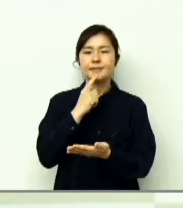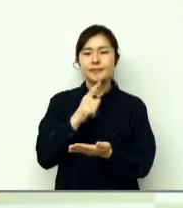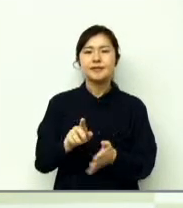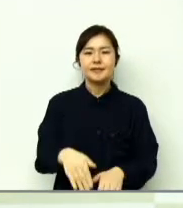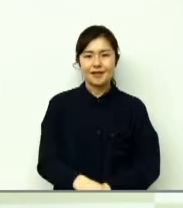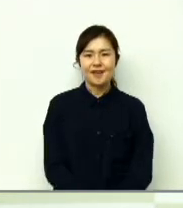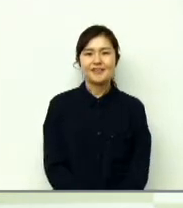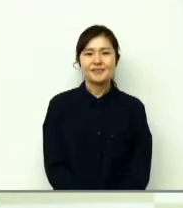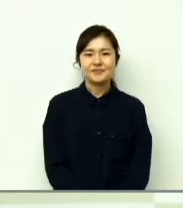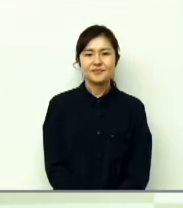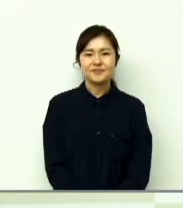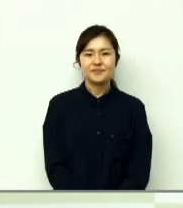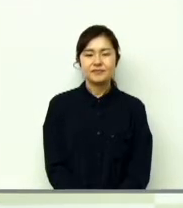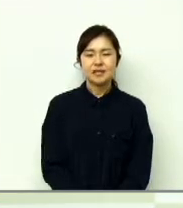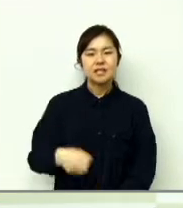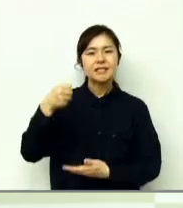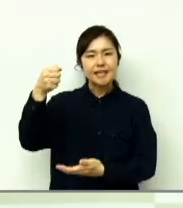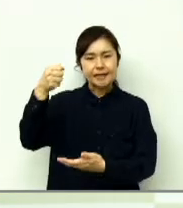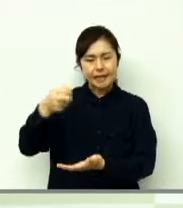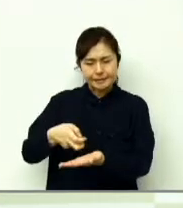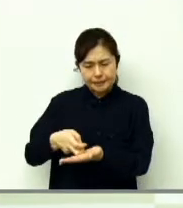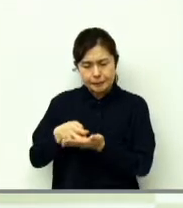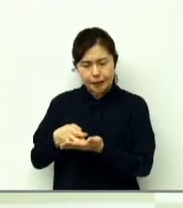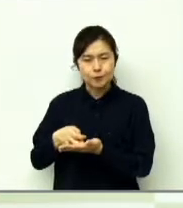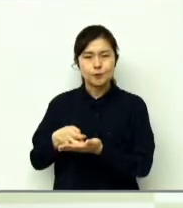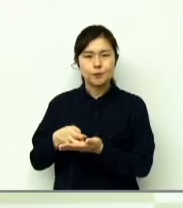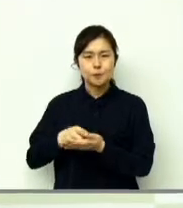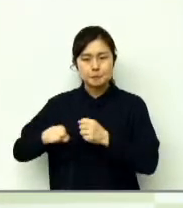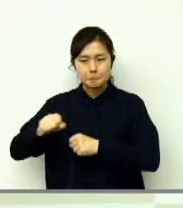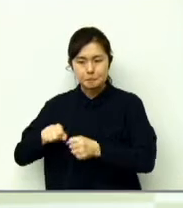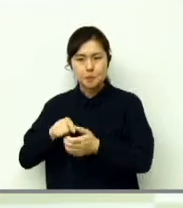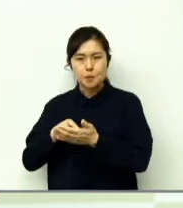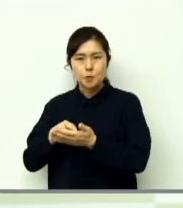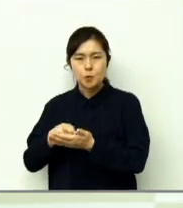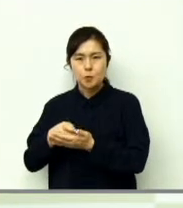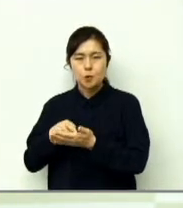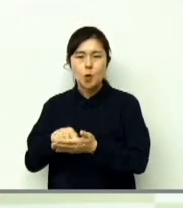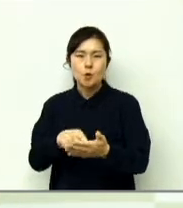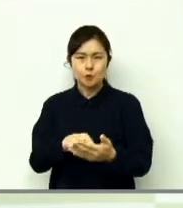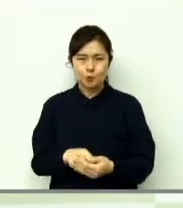では財源創出については2010については680億円、